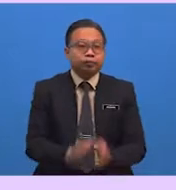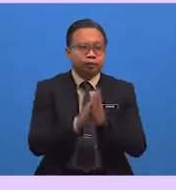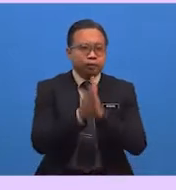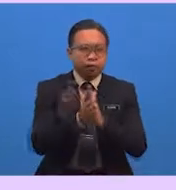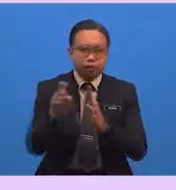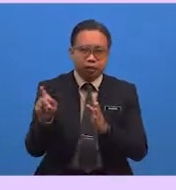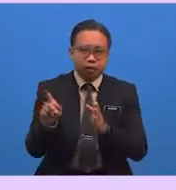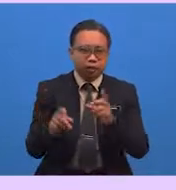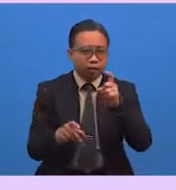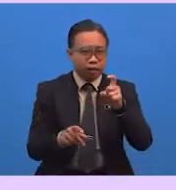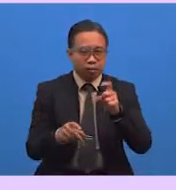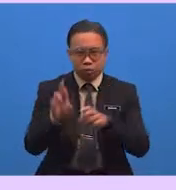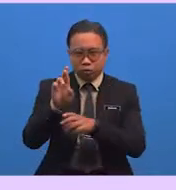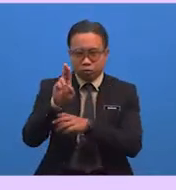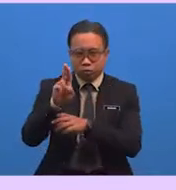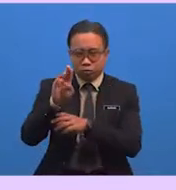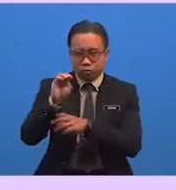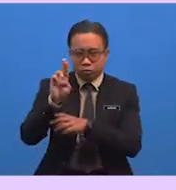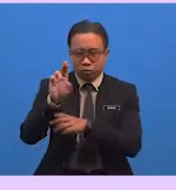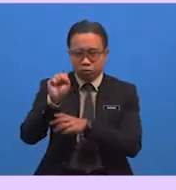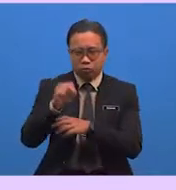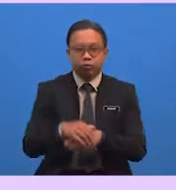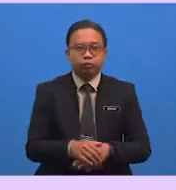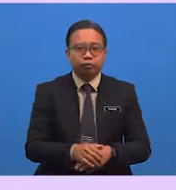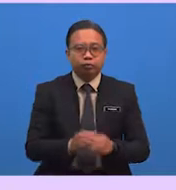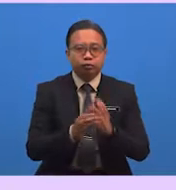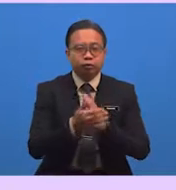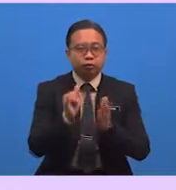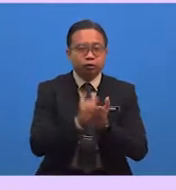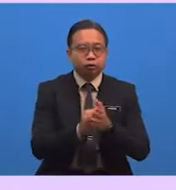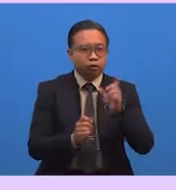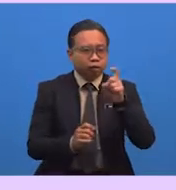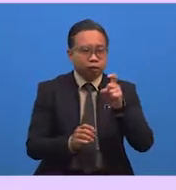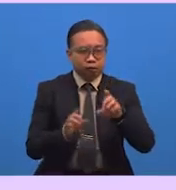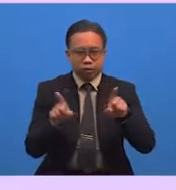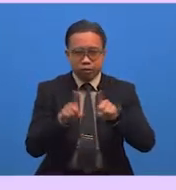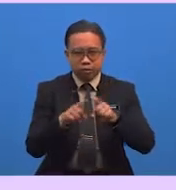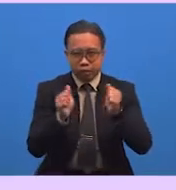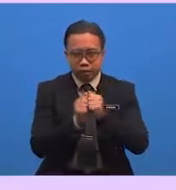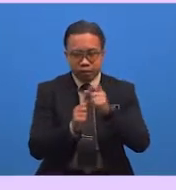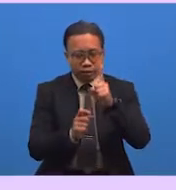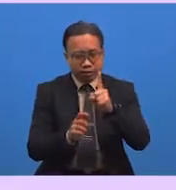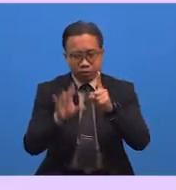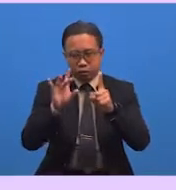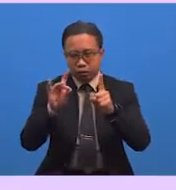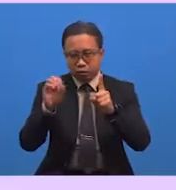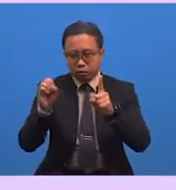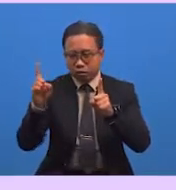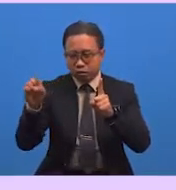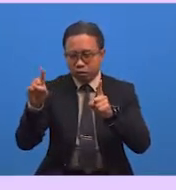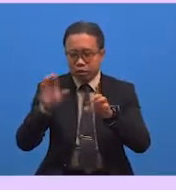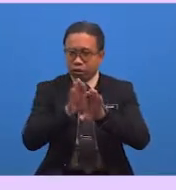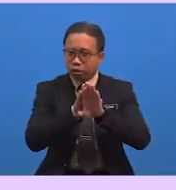Jadikan X perkara rumus. Oleh itu, X sama dengan 180